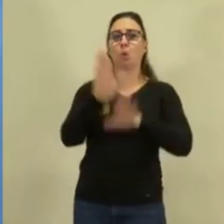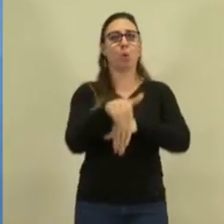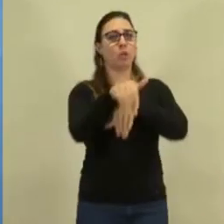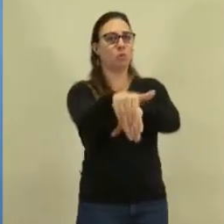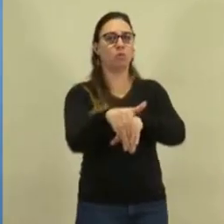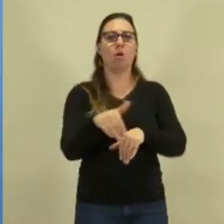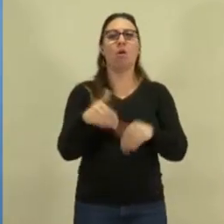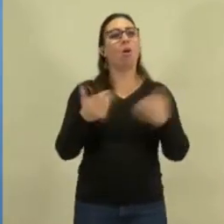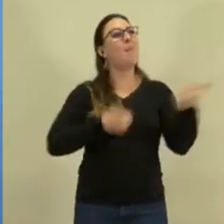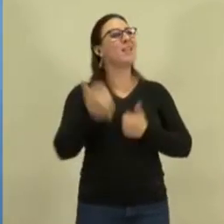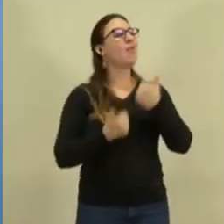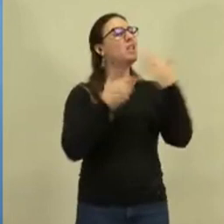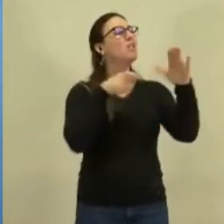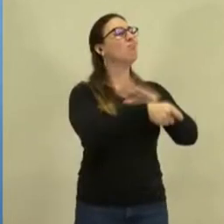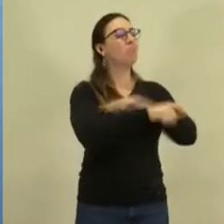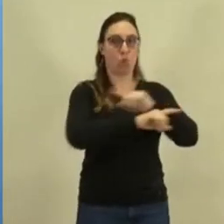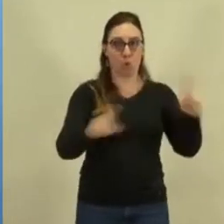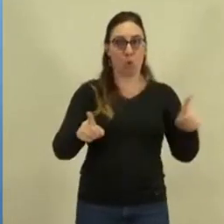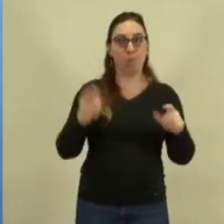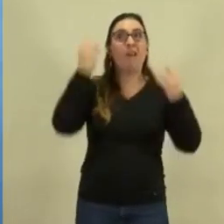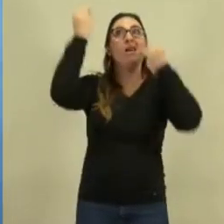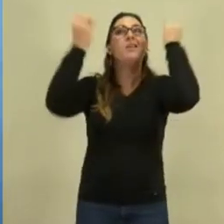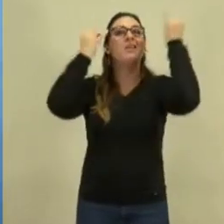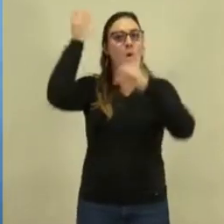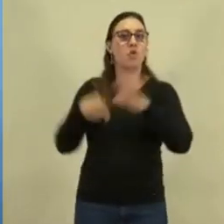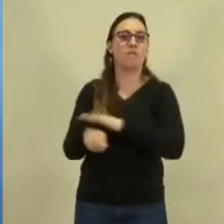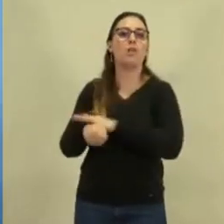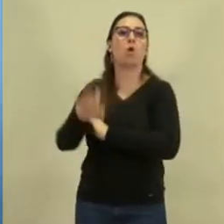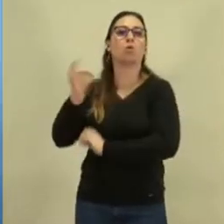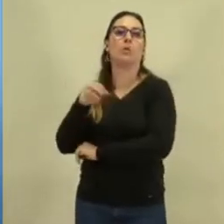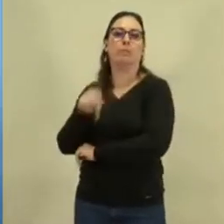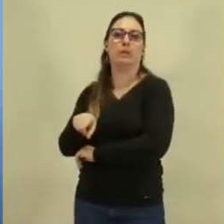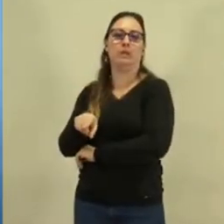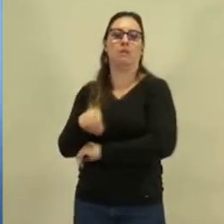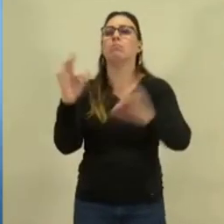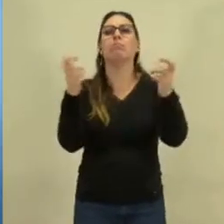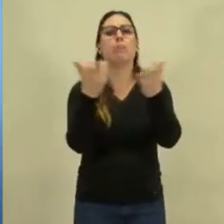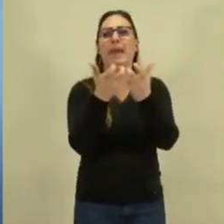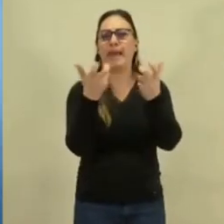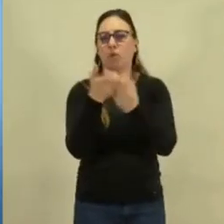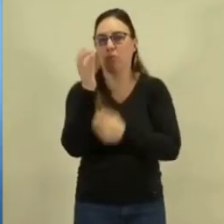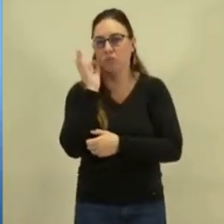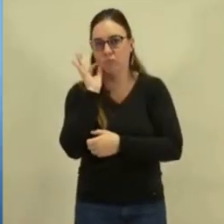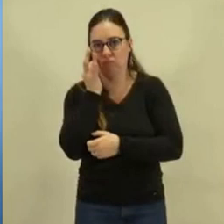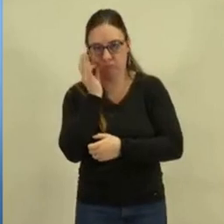des services, mais pour financer vos idéologies. Si on prend un exemple, un petit